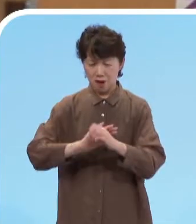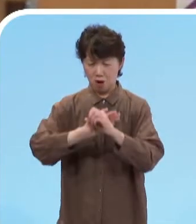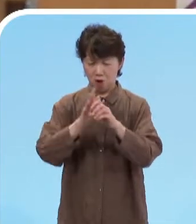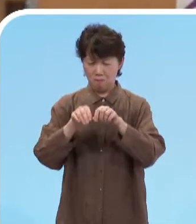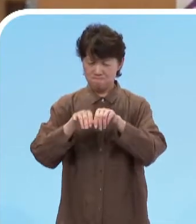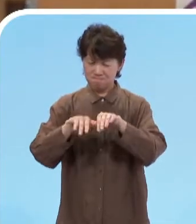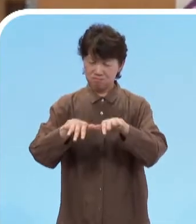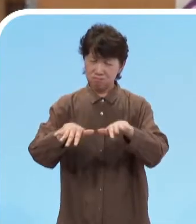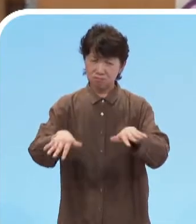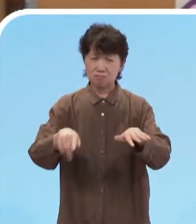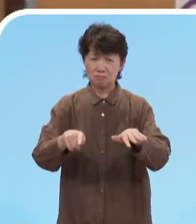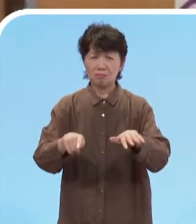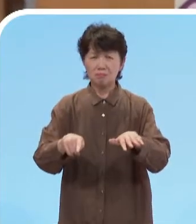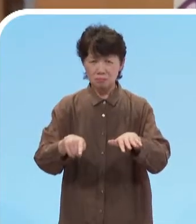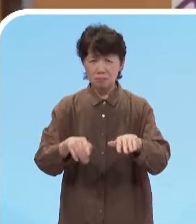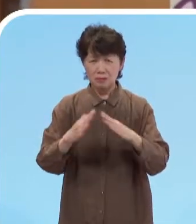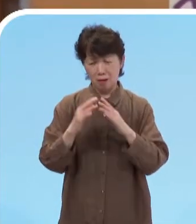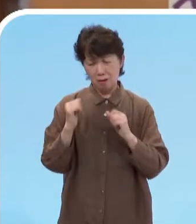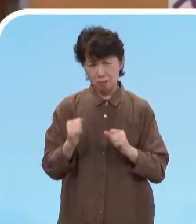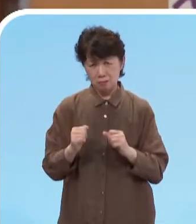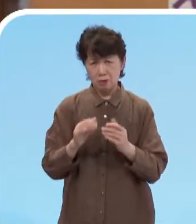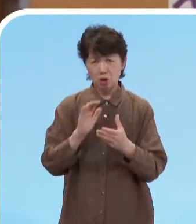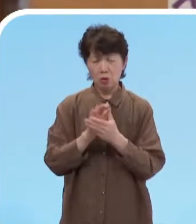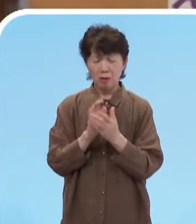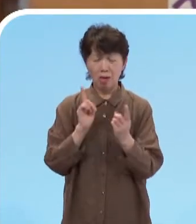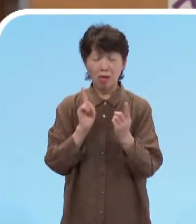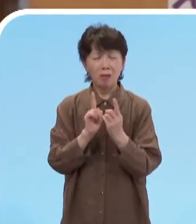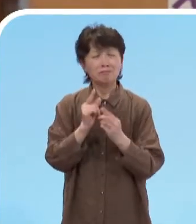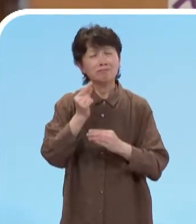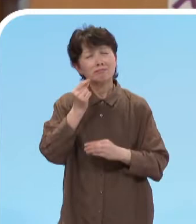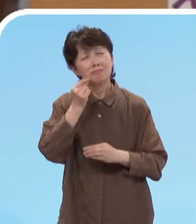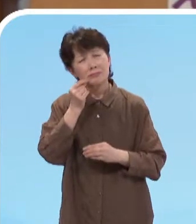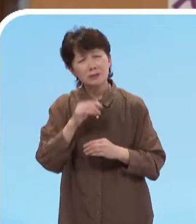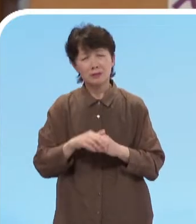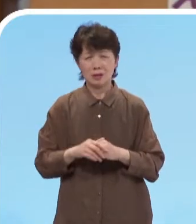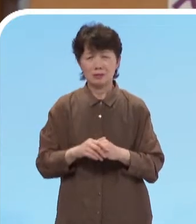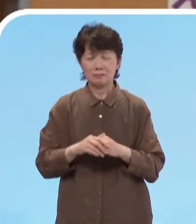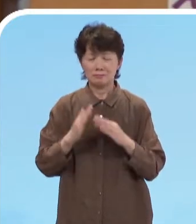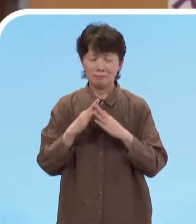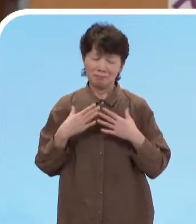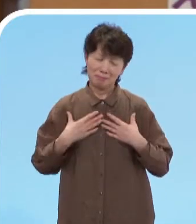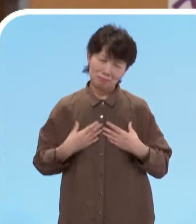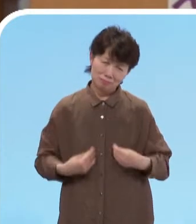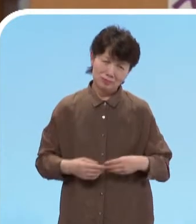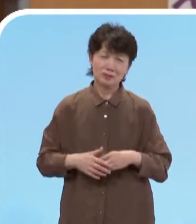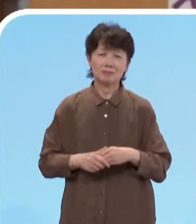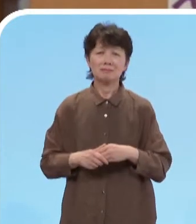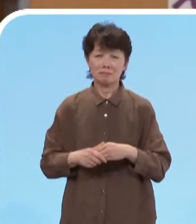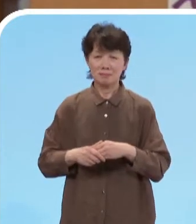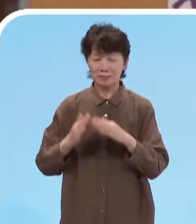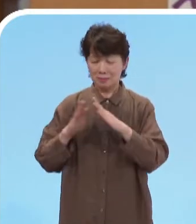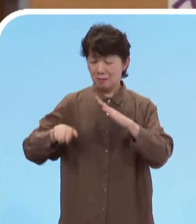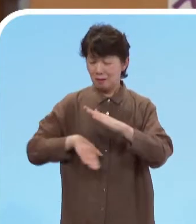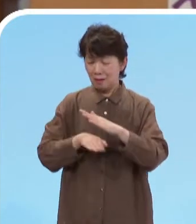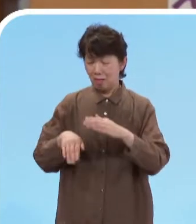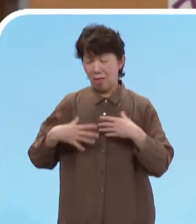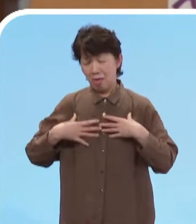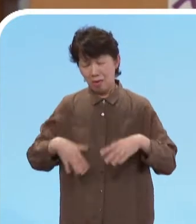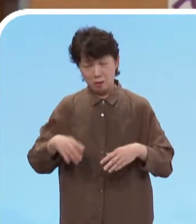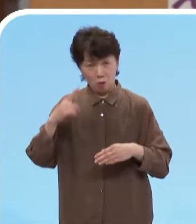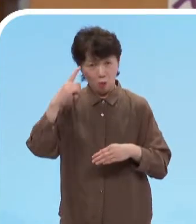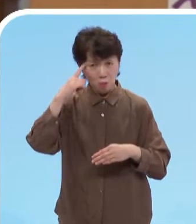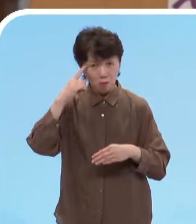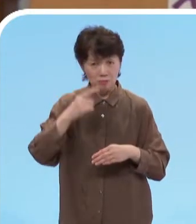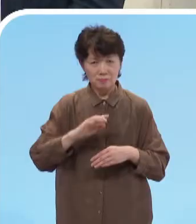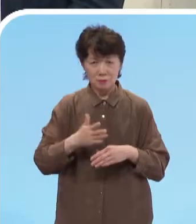ういった状況で友達に会えなくて家で寂しい思いをしている子どもたちやお疲れの出ているご家庭もあると思